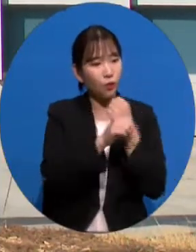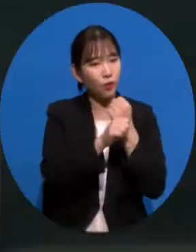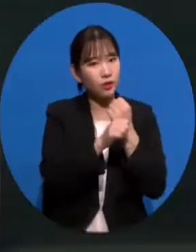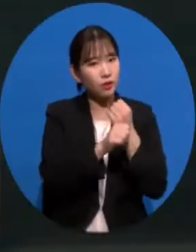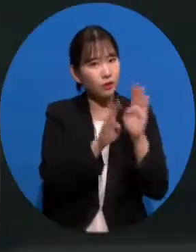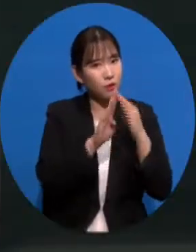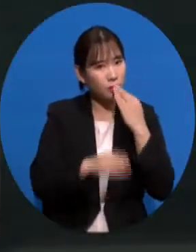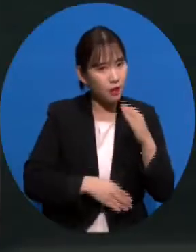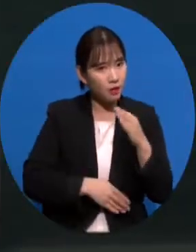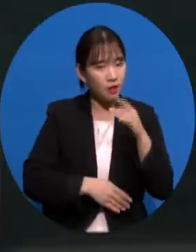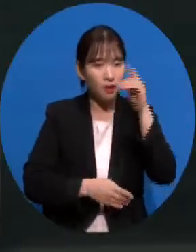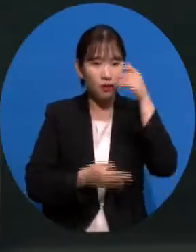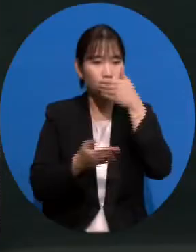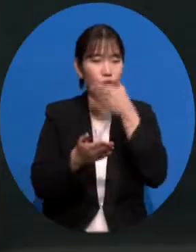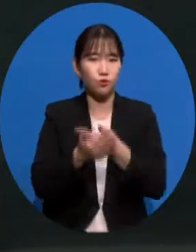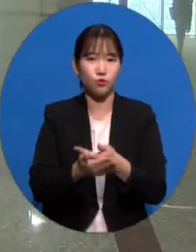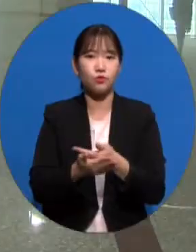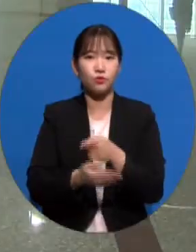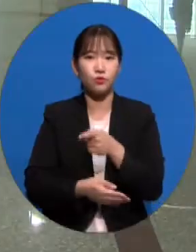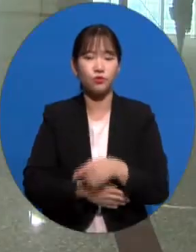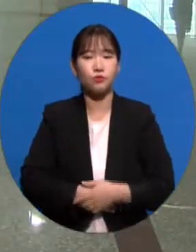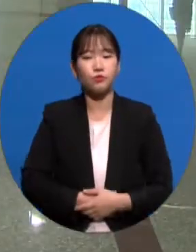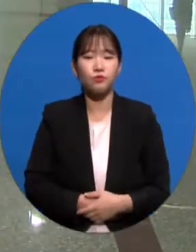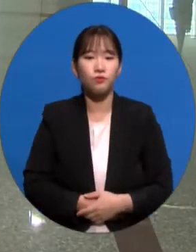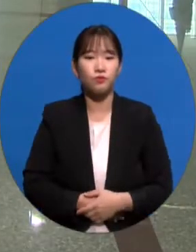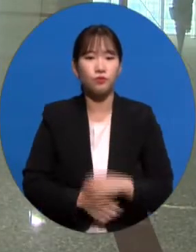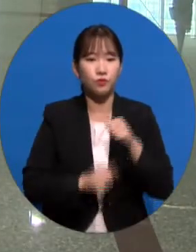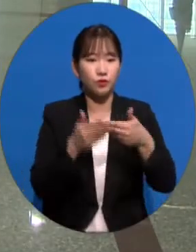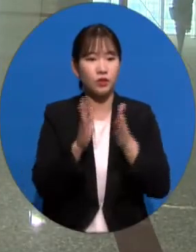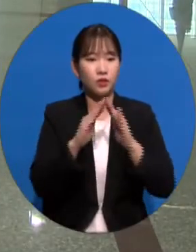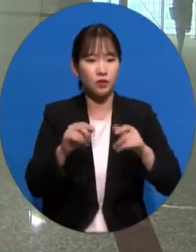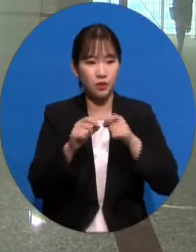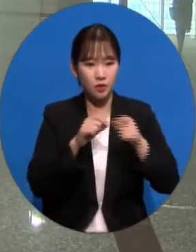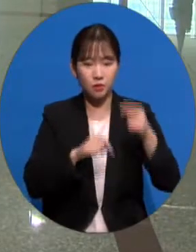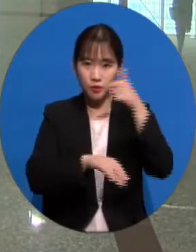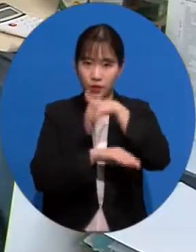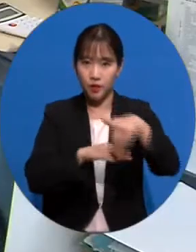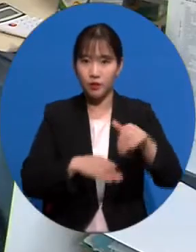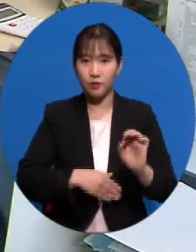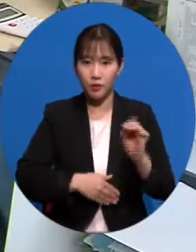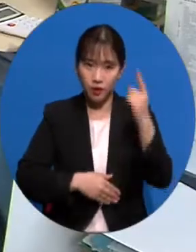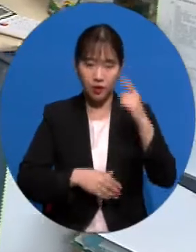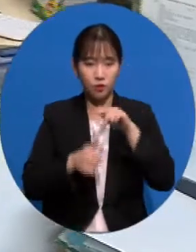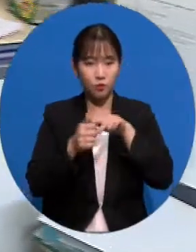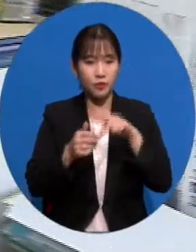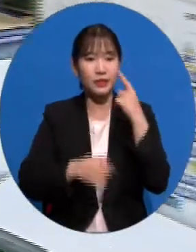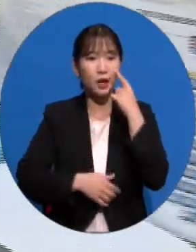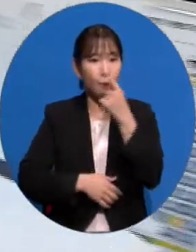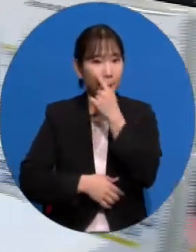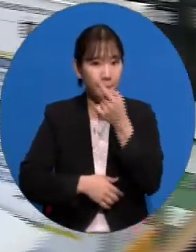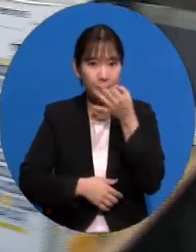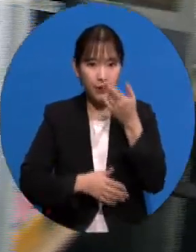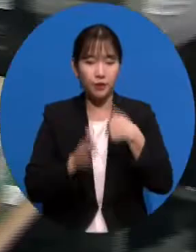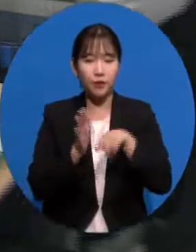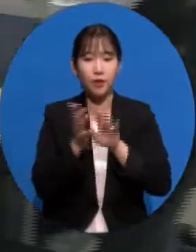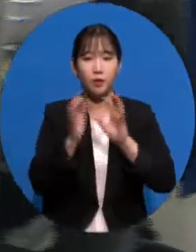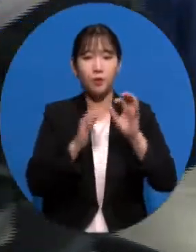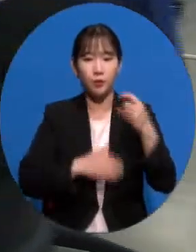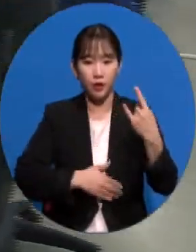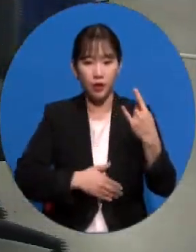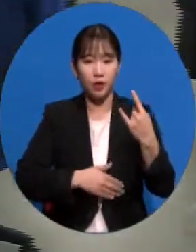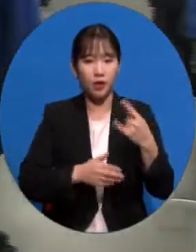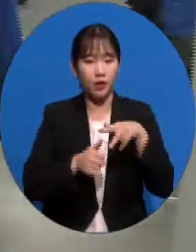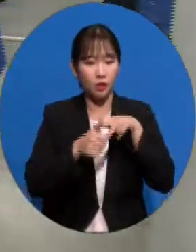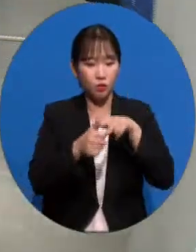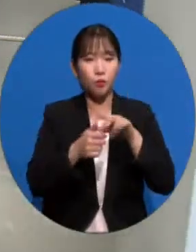여부에 관건이 되고 있습니다. 민주당 전남도당 방침에 따른 후보자 검증을 위한 토론회는